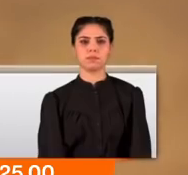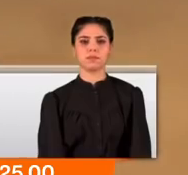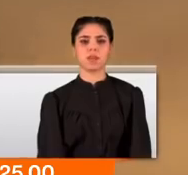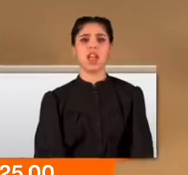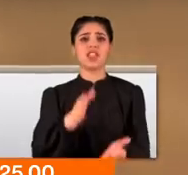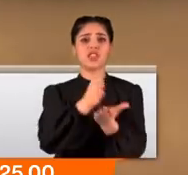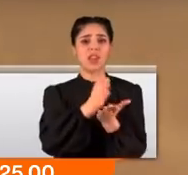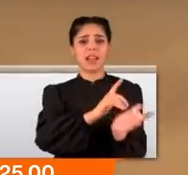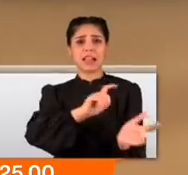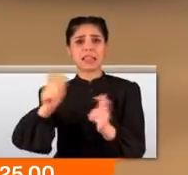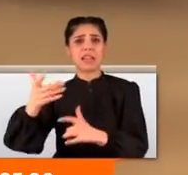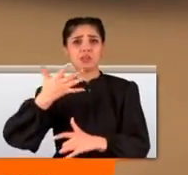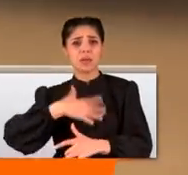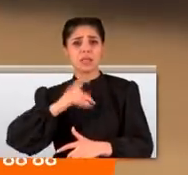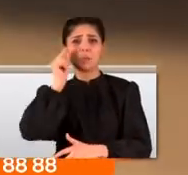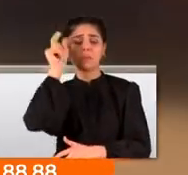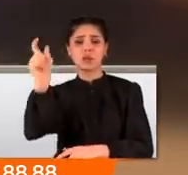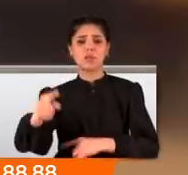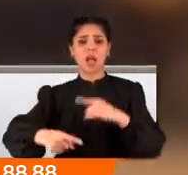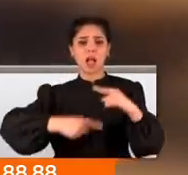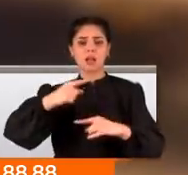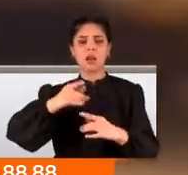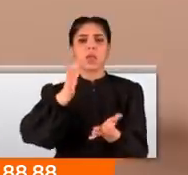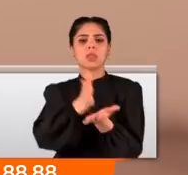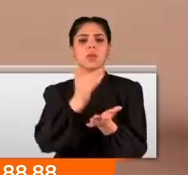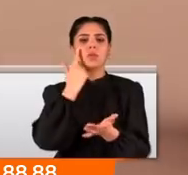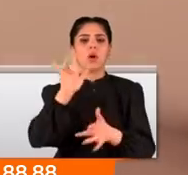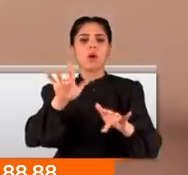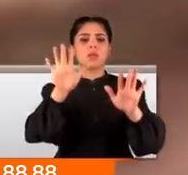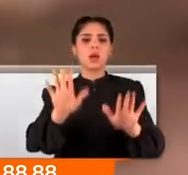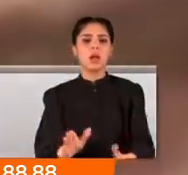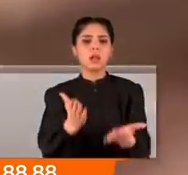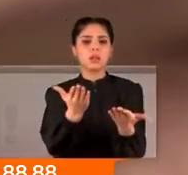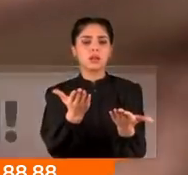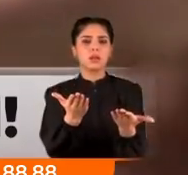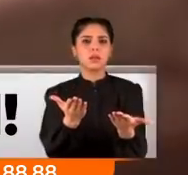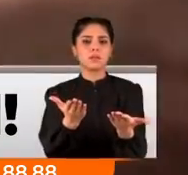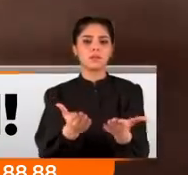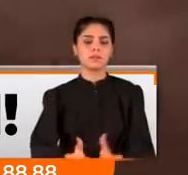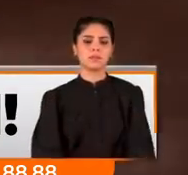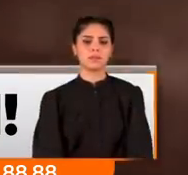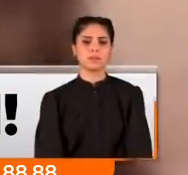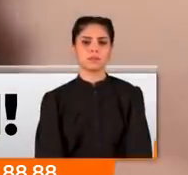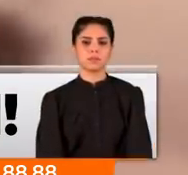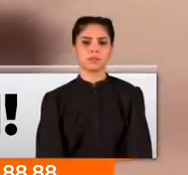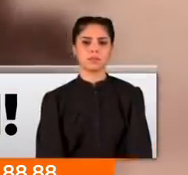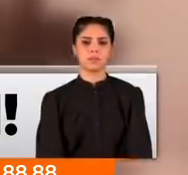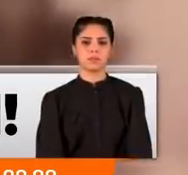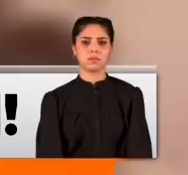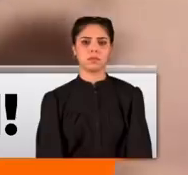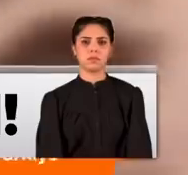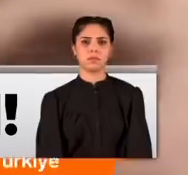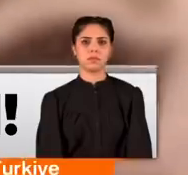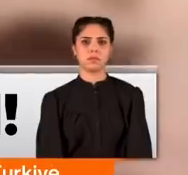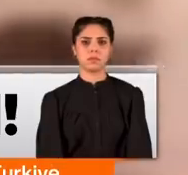Cenazesini götürmeye çalışan bir kişi ise yakınının tabutuyla ortada kaldı. Cenazeye gidecektik. İmamdan şoför cenazemizi alıp bize